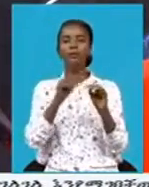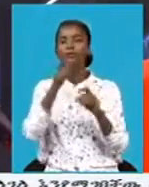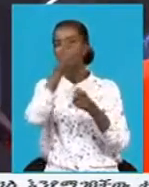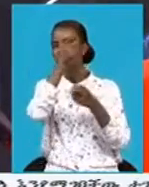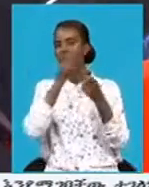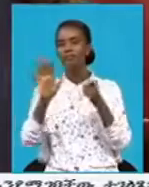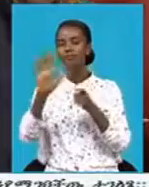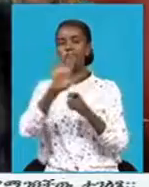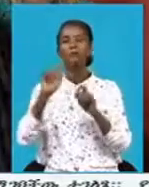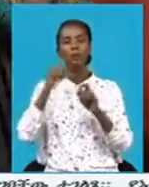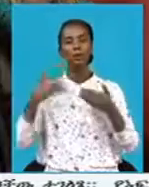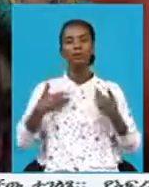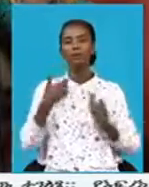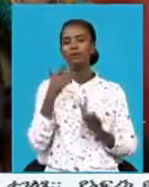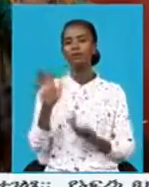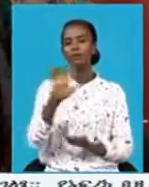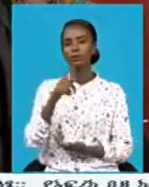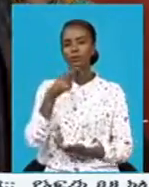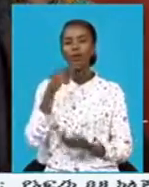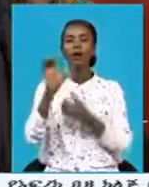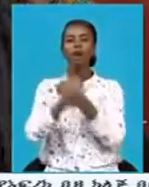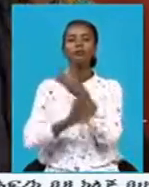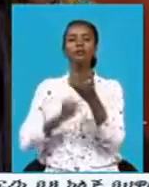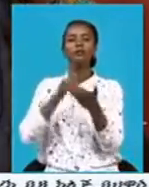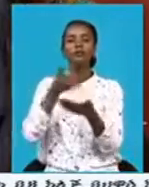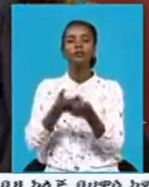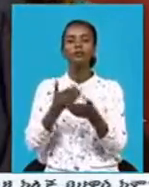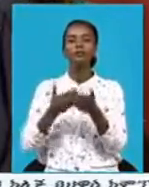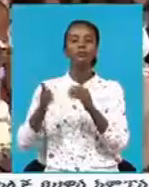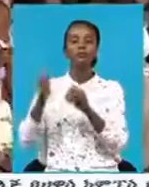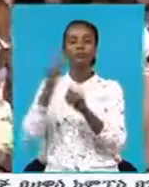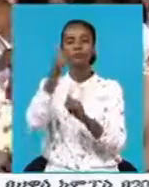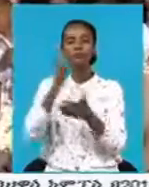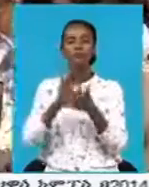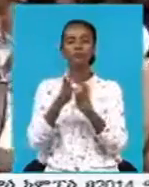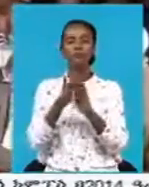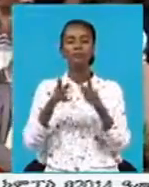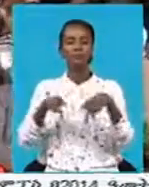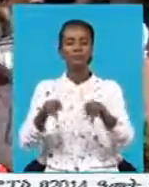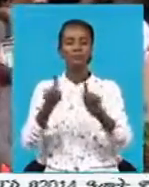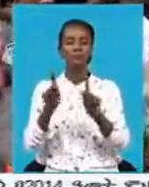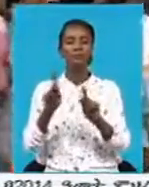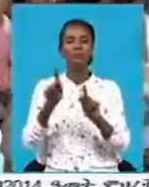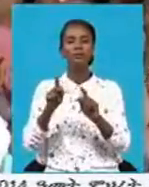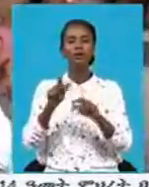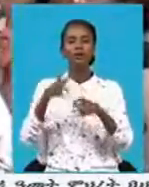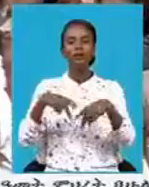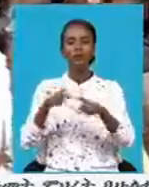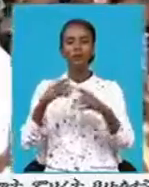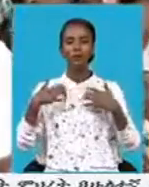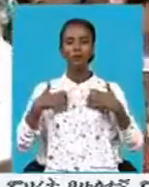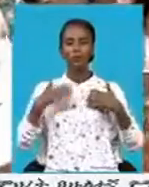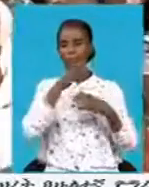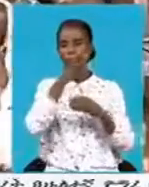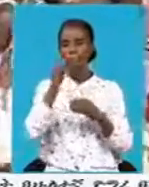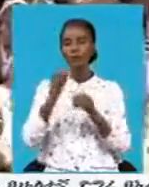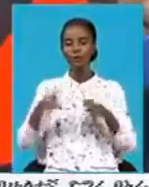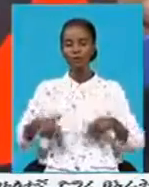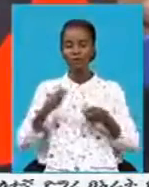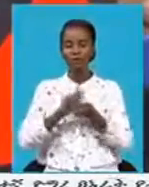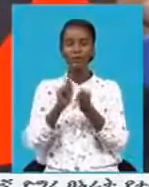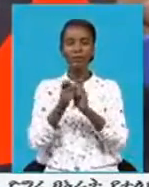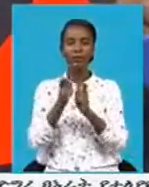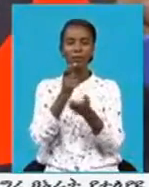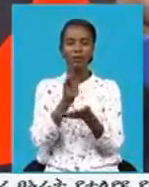የእንኳን ደስ አላችሁ መልእክት አስተላልፈዋል። ለሀገር ኢኮኖሚ የጀርባ አጥንት የሆነው ግብርናን በማዘመን የአርሶ አደሩን የአርብቶ አደሩን ህይወት ለመለወጥ